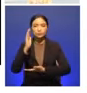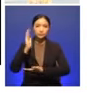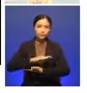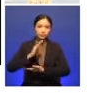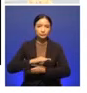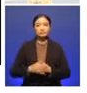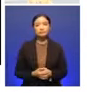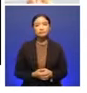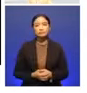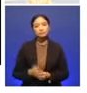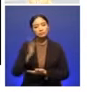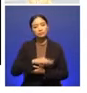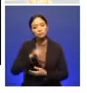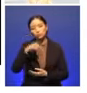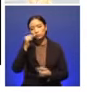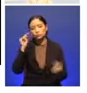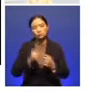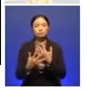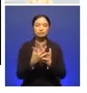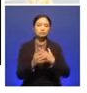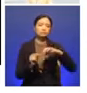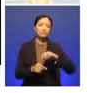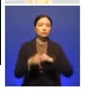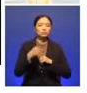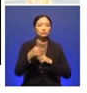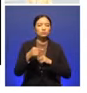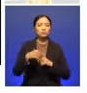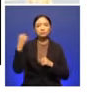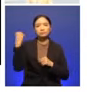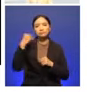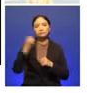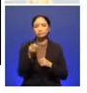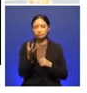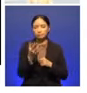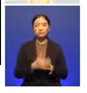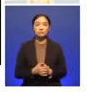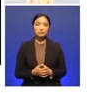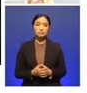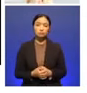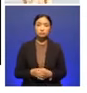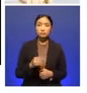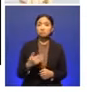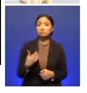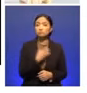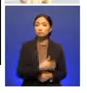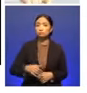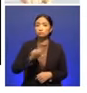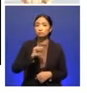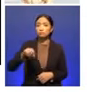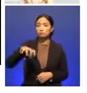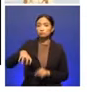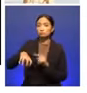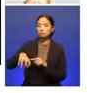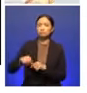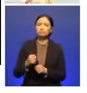พิมพ์เนี่ยมีแนวโน้มที่จะพูดเรื่องเรือนจำเนี่ยแบบทางลบมากไปหน่อยนะคะในงานของที่สสส.ได้ทำเนี่ยเราพย